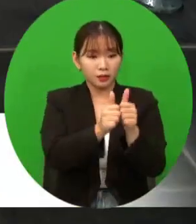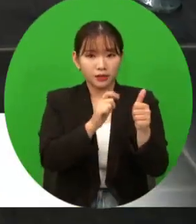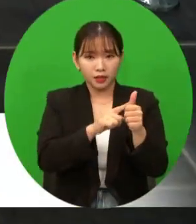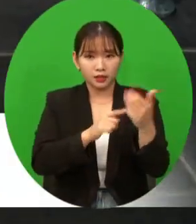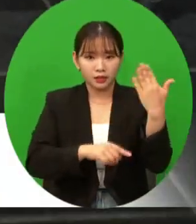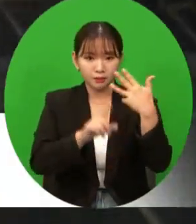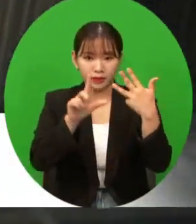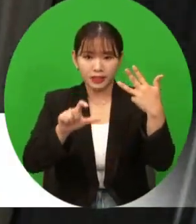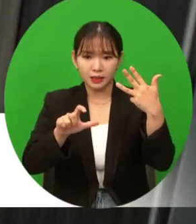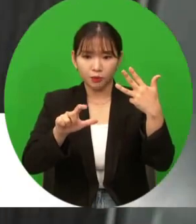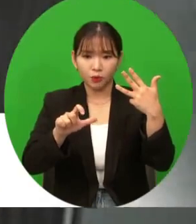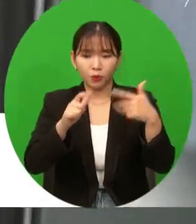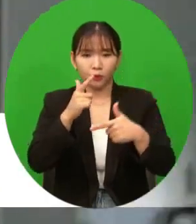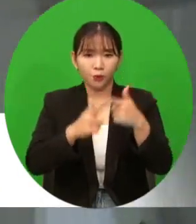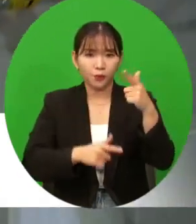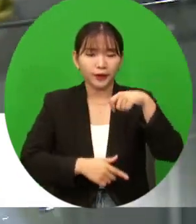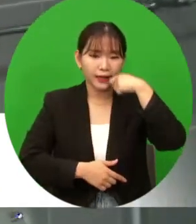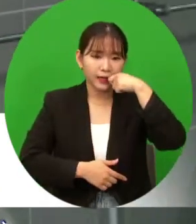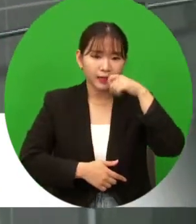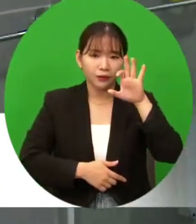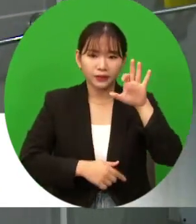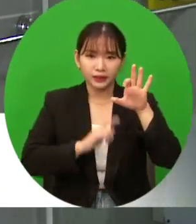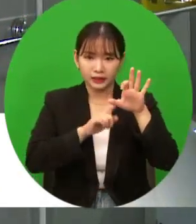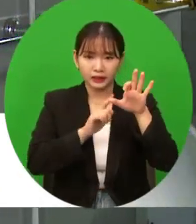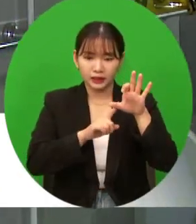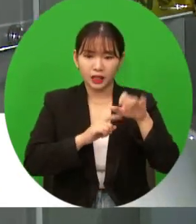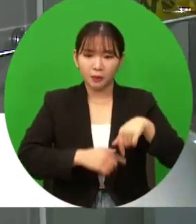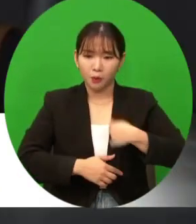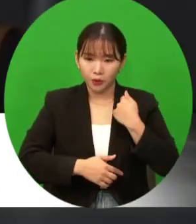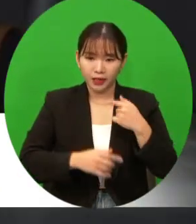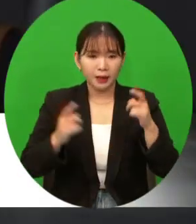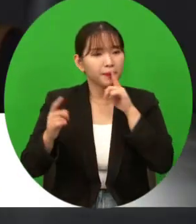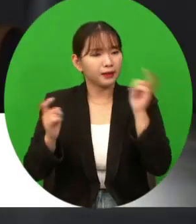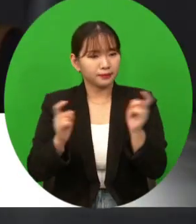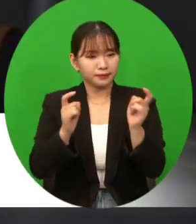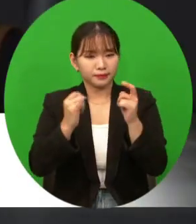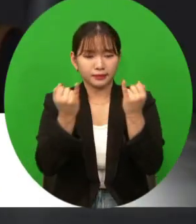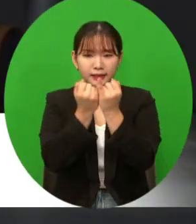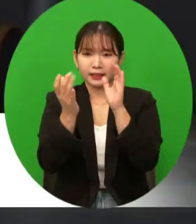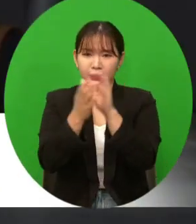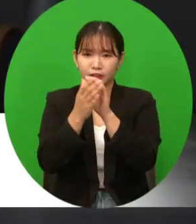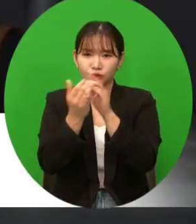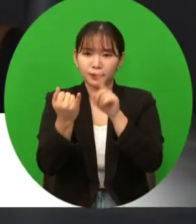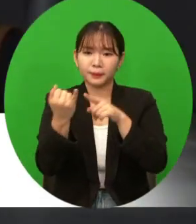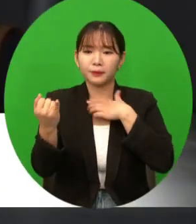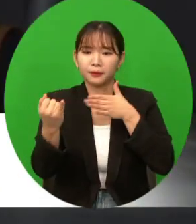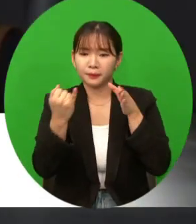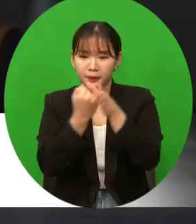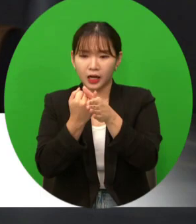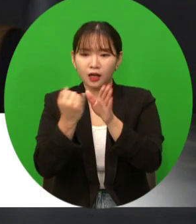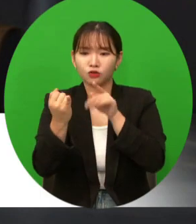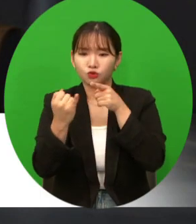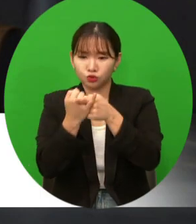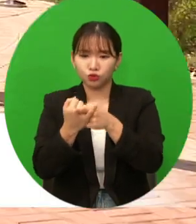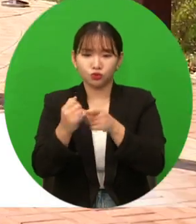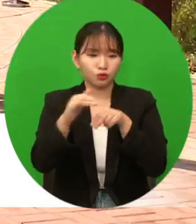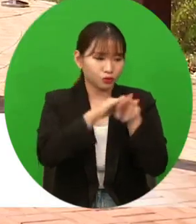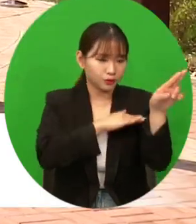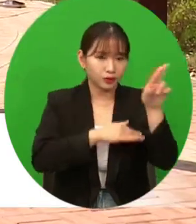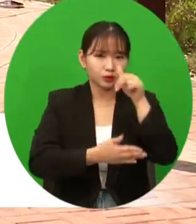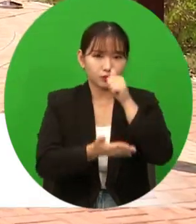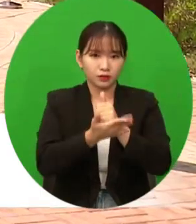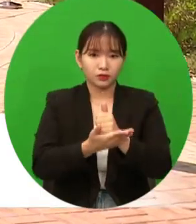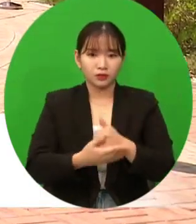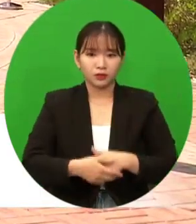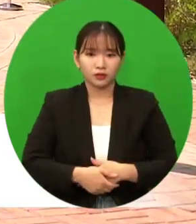남성은 지난달 15일 목포의 한 식당 화장실에서 자신과 다투던 여자친구의 목을 졸라 살해한 뒤 달아난 혐의를 받고